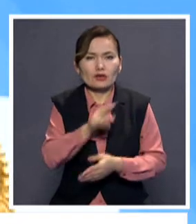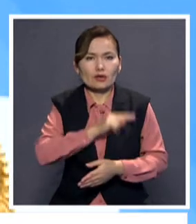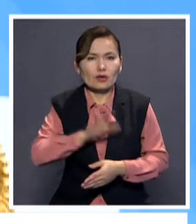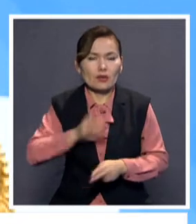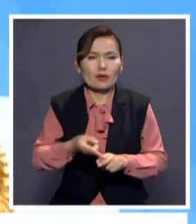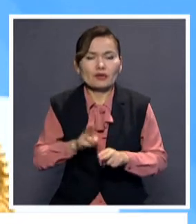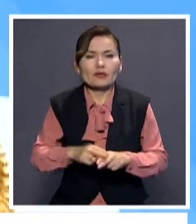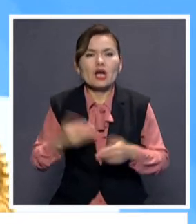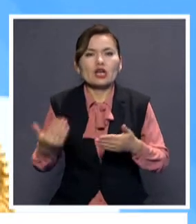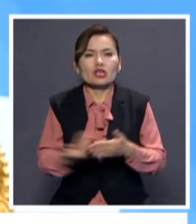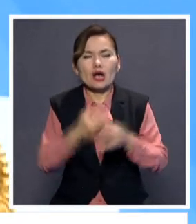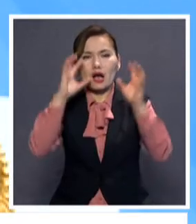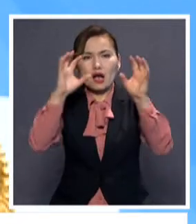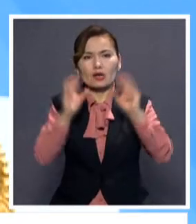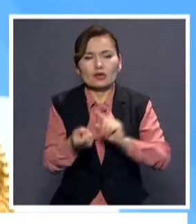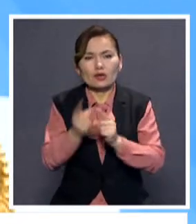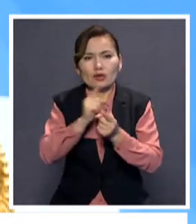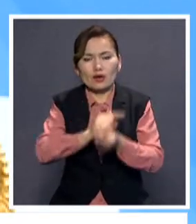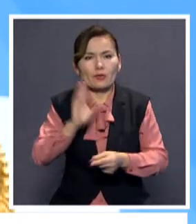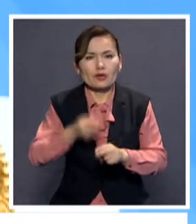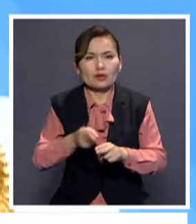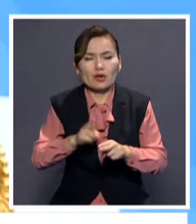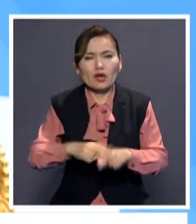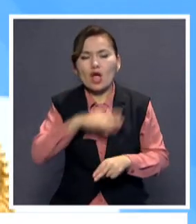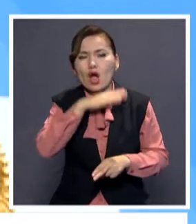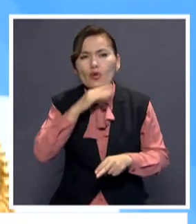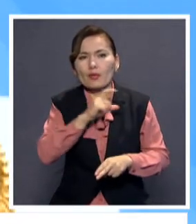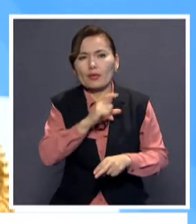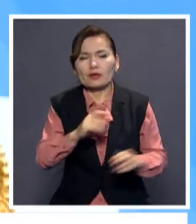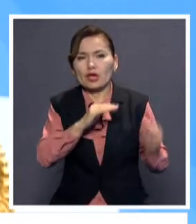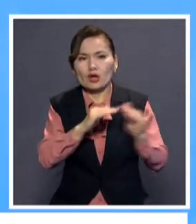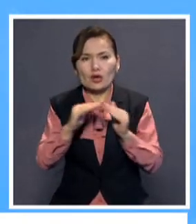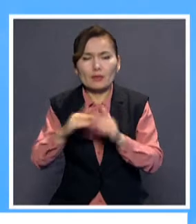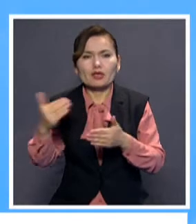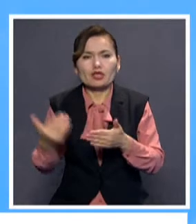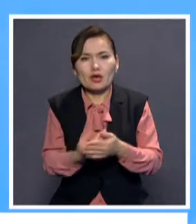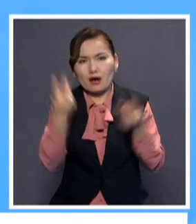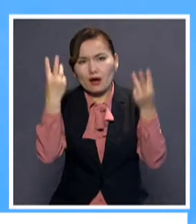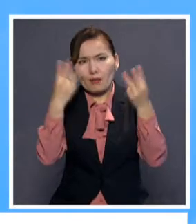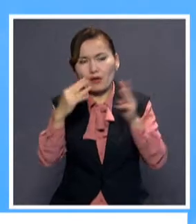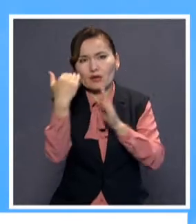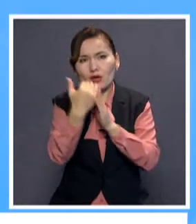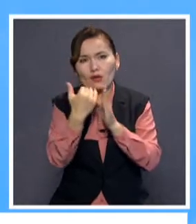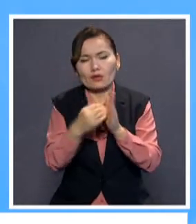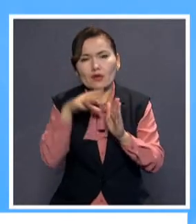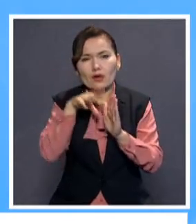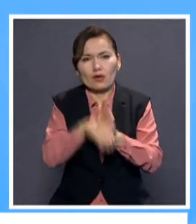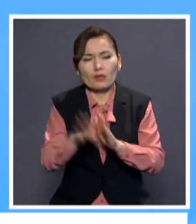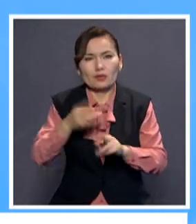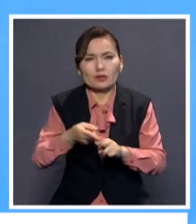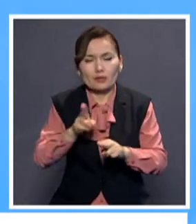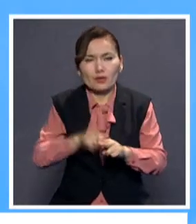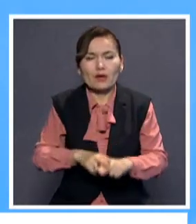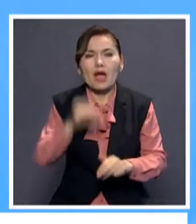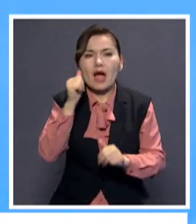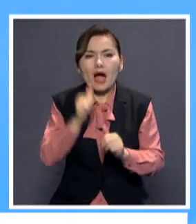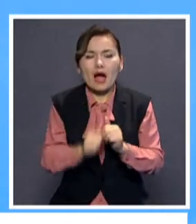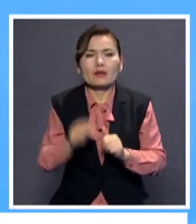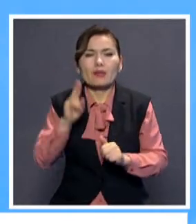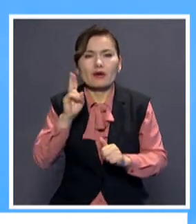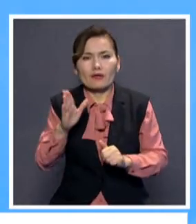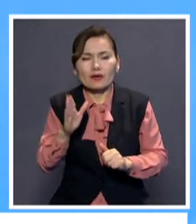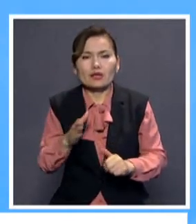мен толықтыруларға сәйкес көп пәтерлі үйлерді басқарудың жаңа моделі қолданысқа енеді. Бұдан былай әр пәтер иесі өз мүлігіне тікелей жеке жауапкершілік